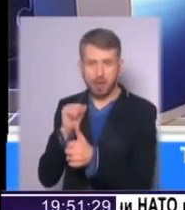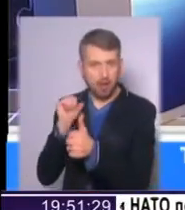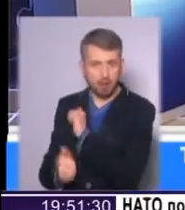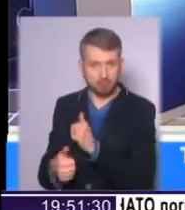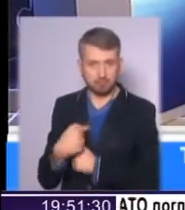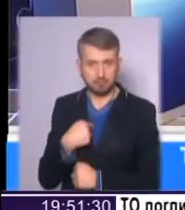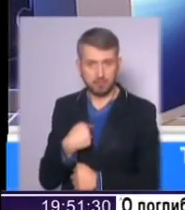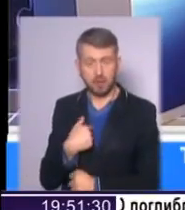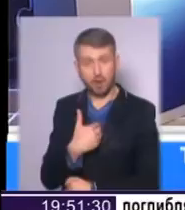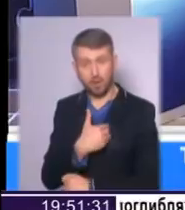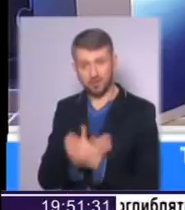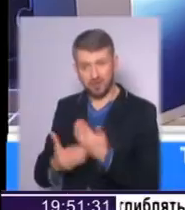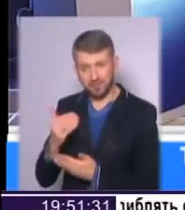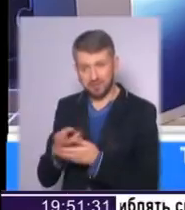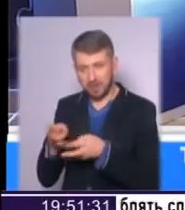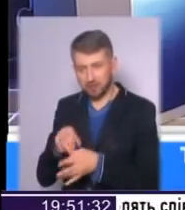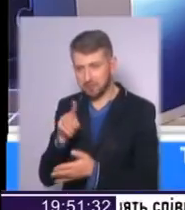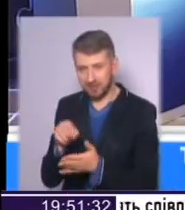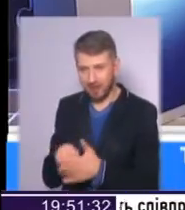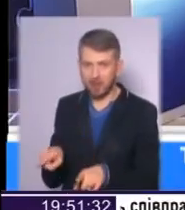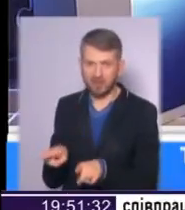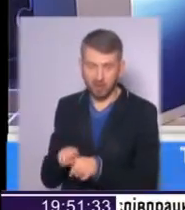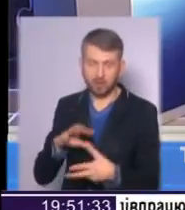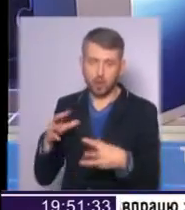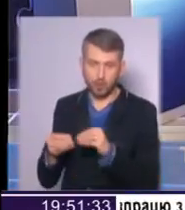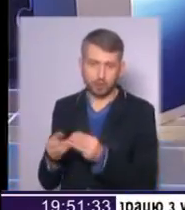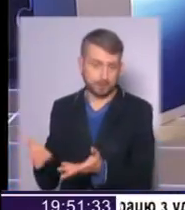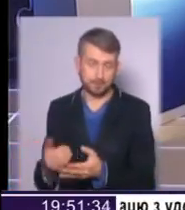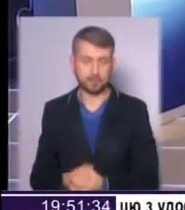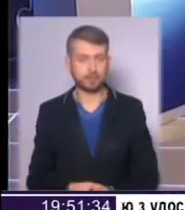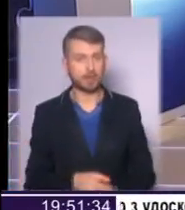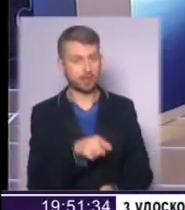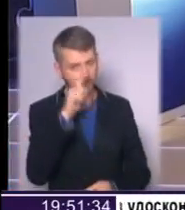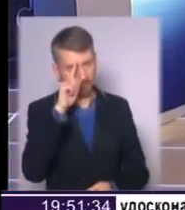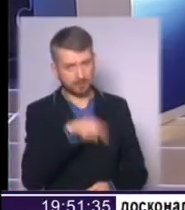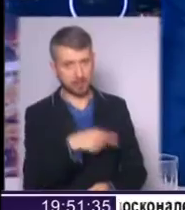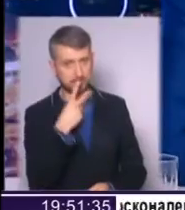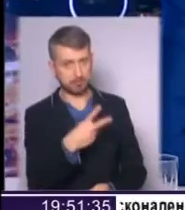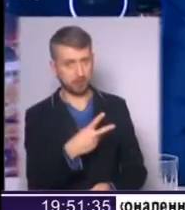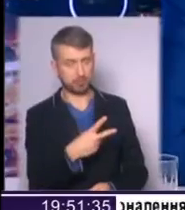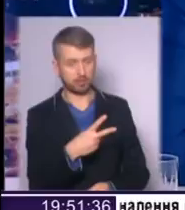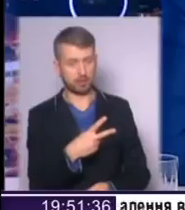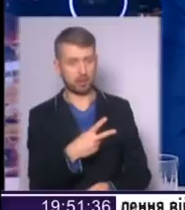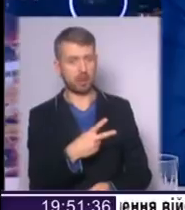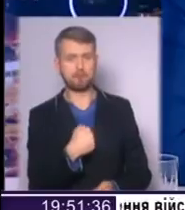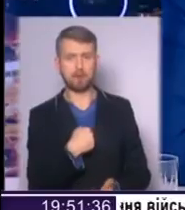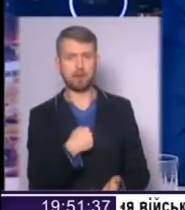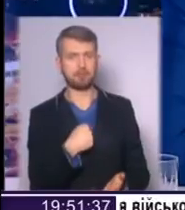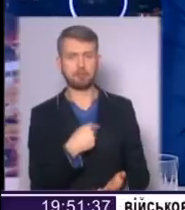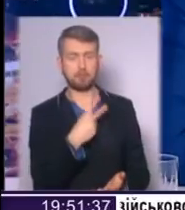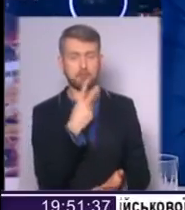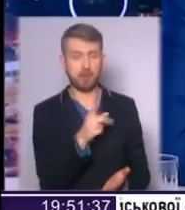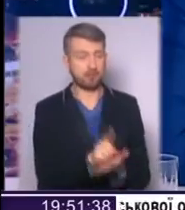хотів би на закусочку його залишити. Так воно приблизно і виходить. Прошу, будь ласка, пане Іване. Ви знаєте, бачити маю не я. бачите, має суспільство.